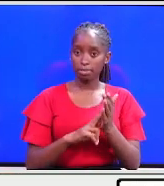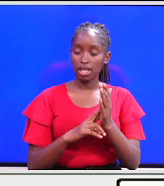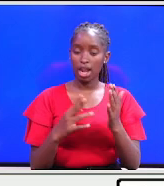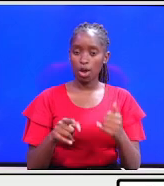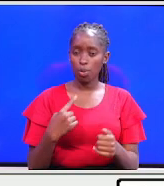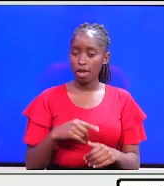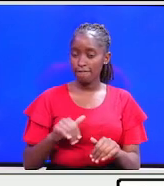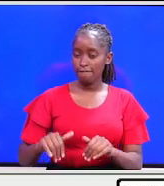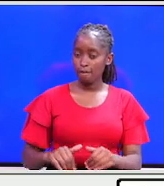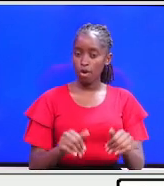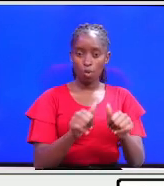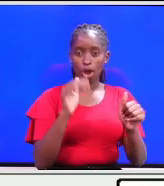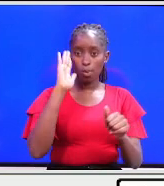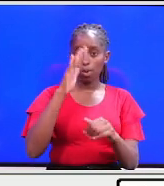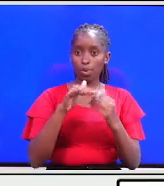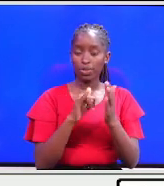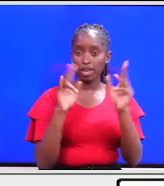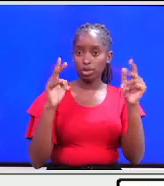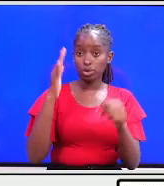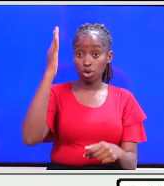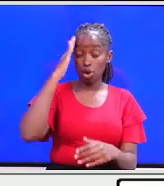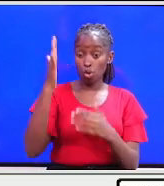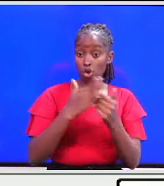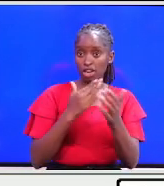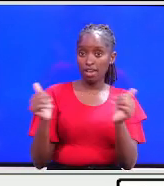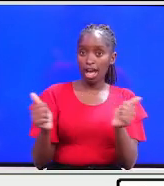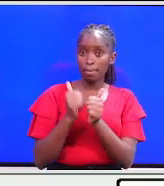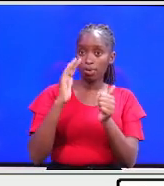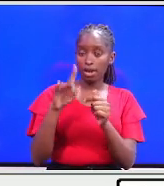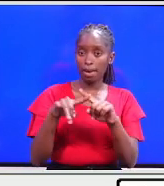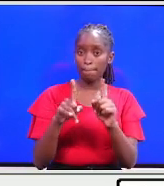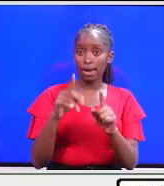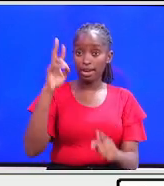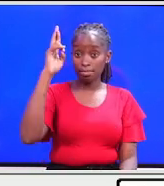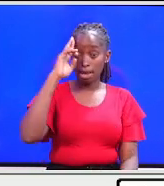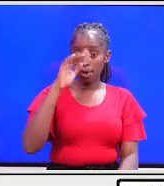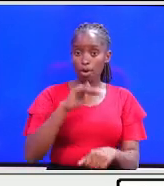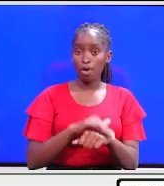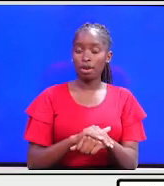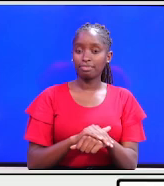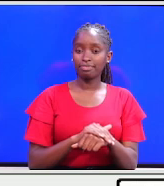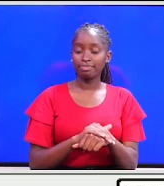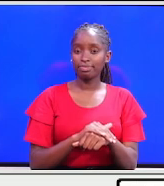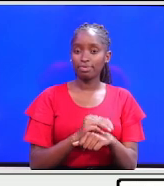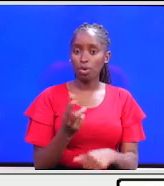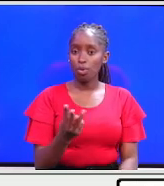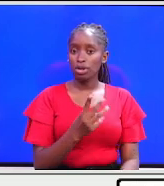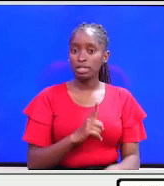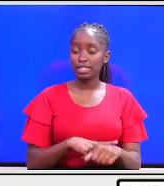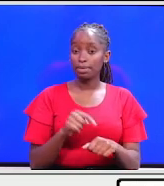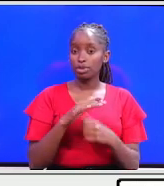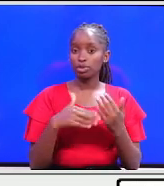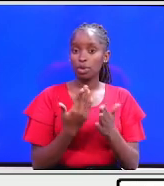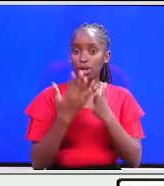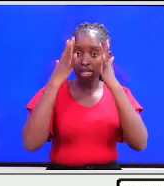tutakuwa tukifuatilia swala hili kujua ni kipi ambacho kitajiri, lakini ileko kwamba siku ya Jumatano wakati ambapo ndo amri hiyo